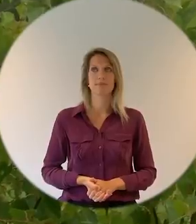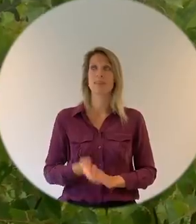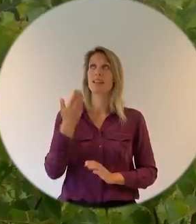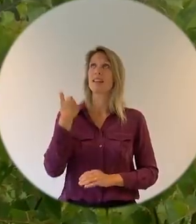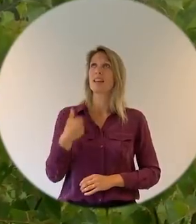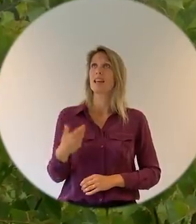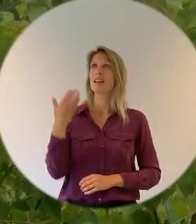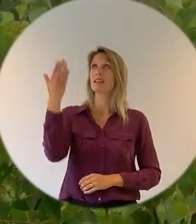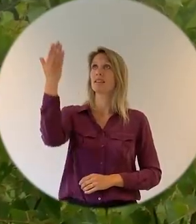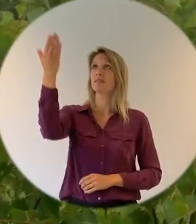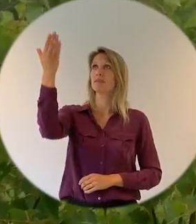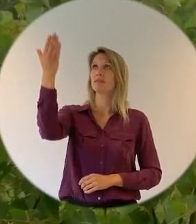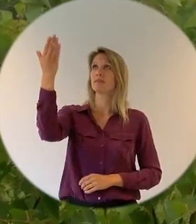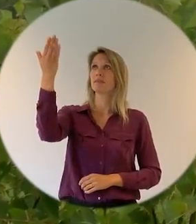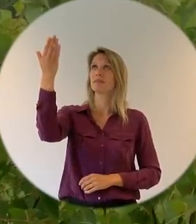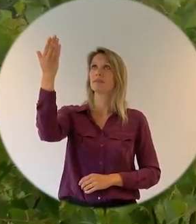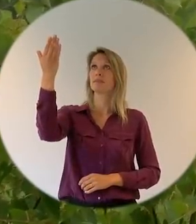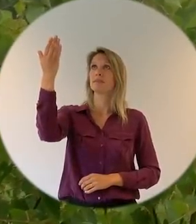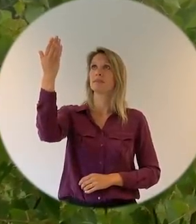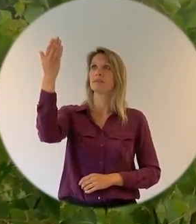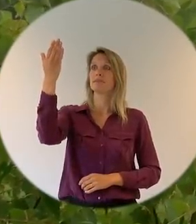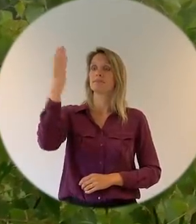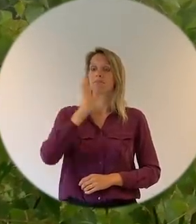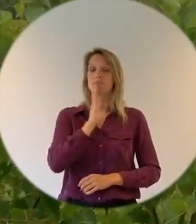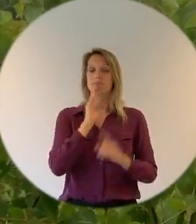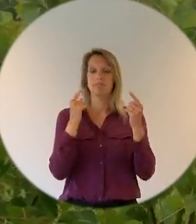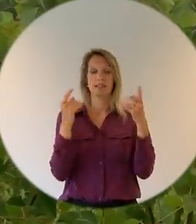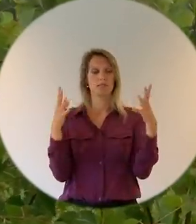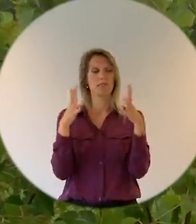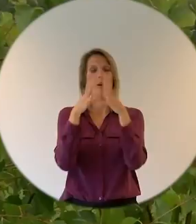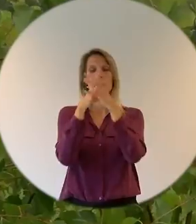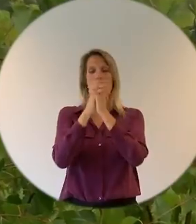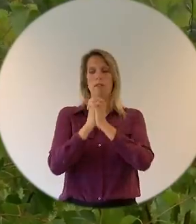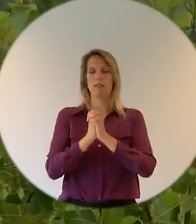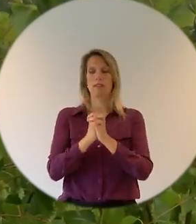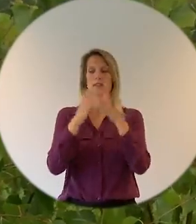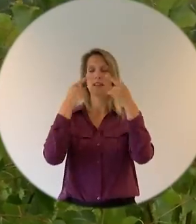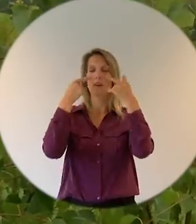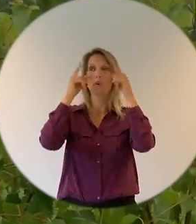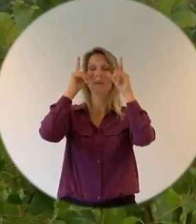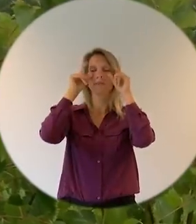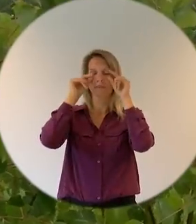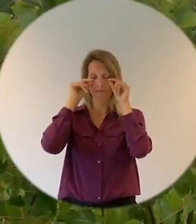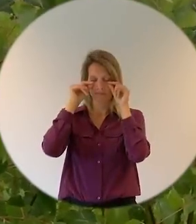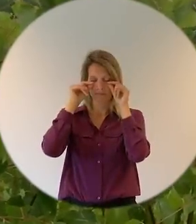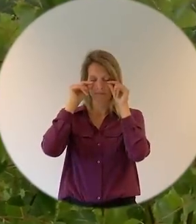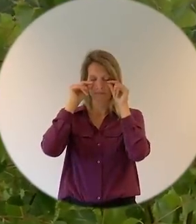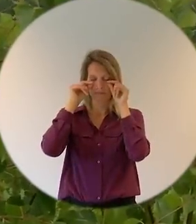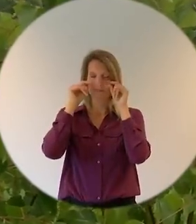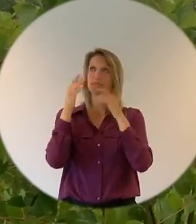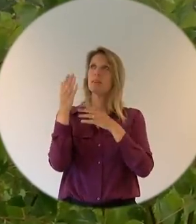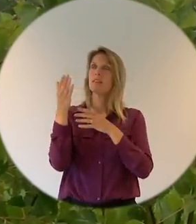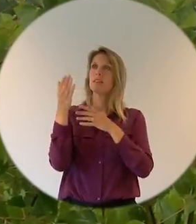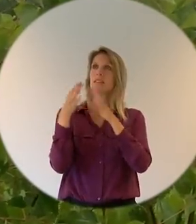Heer, als wij onze handen vouwen en wij doen onze ogen dicht, dan kunnen wij in onze